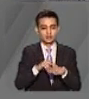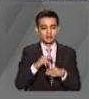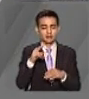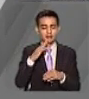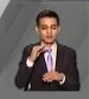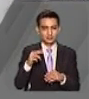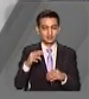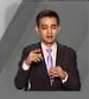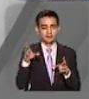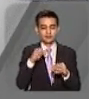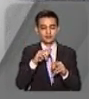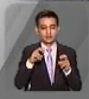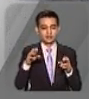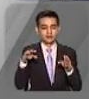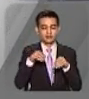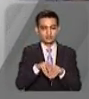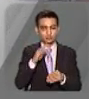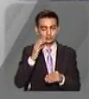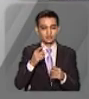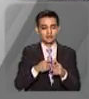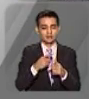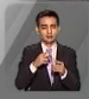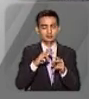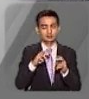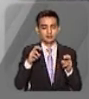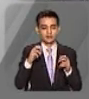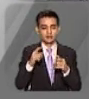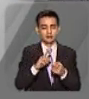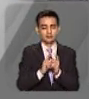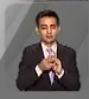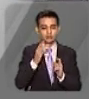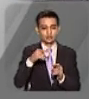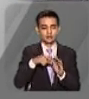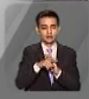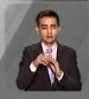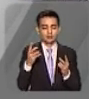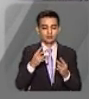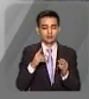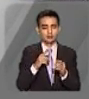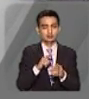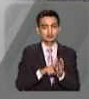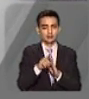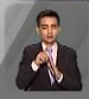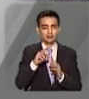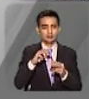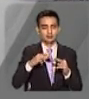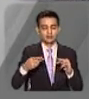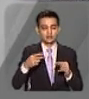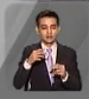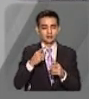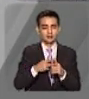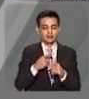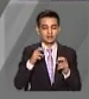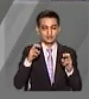В правительстве посчитали, что реформы казахстанской правоохранительной системы стоит начать с очередного переименования. Кроме